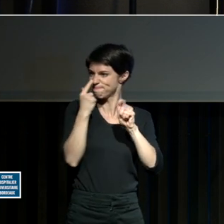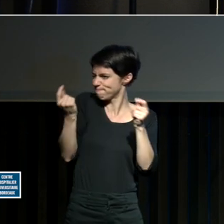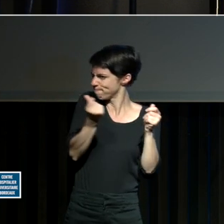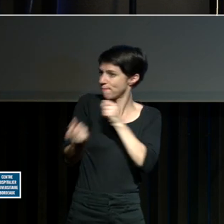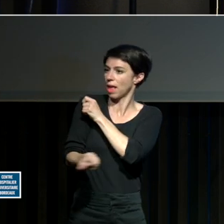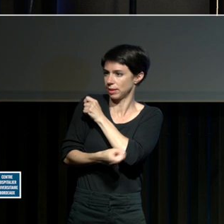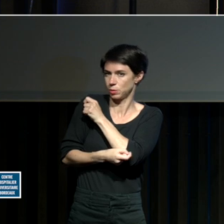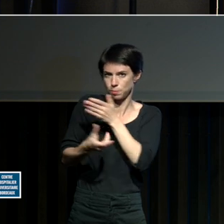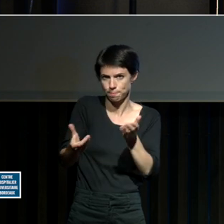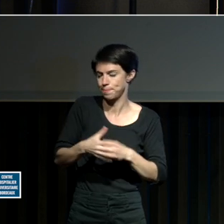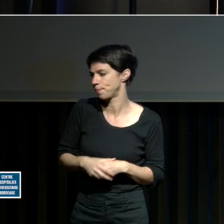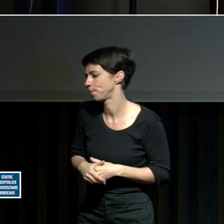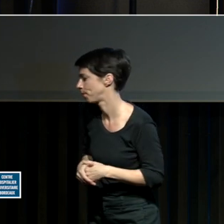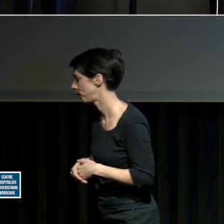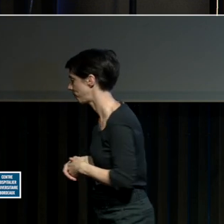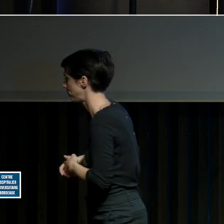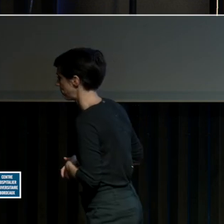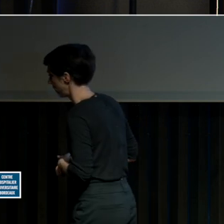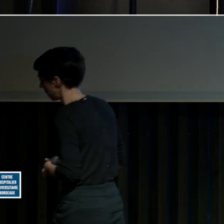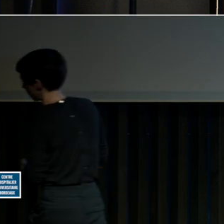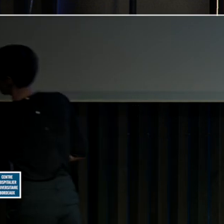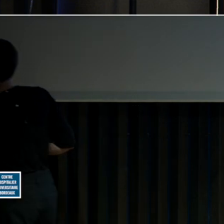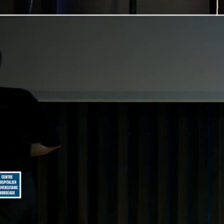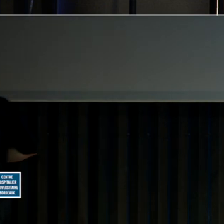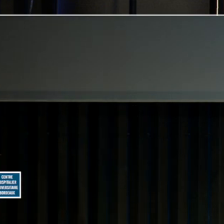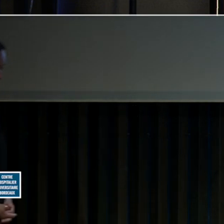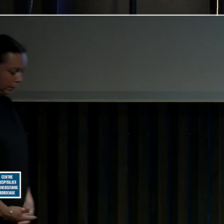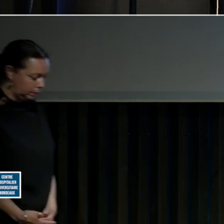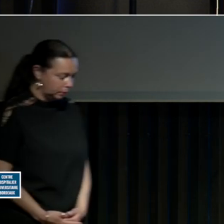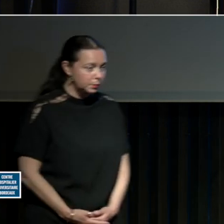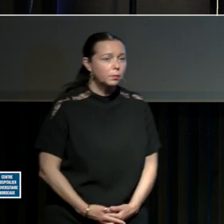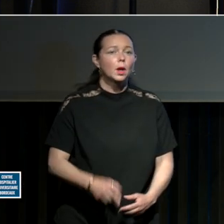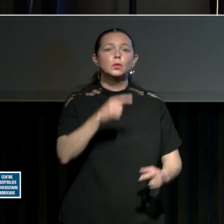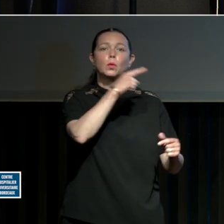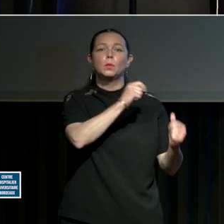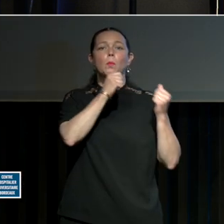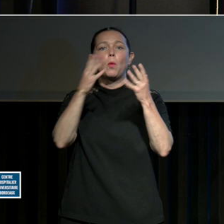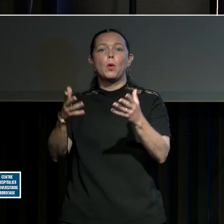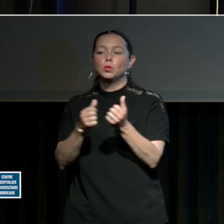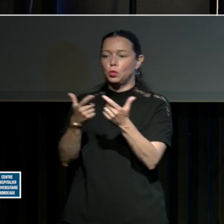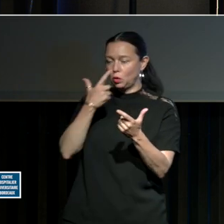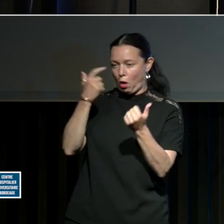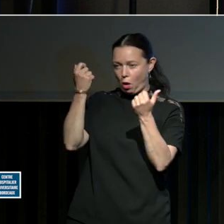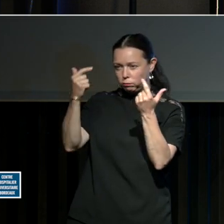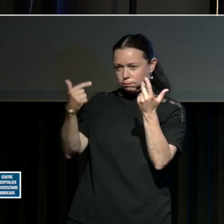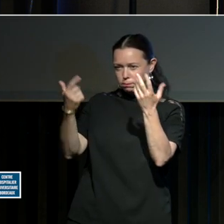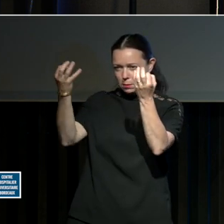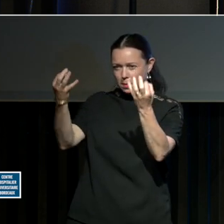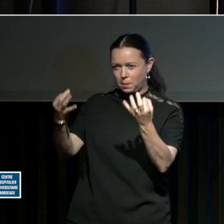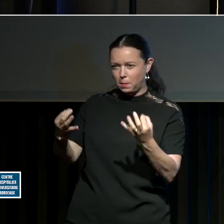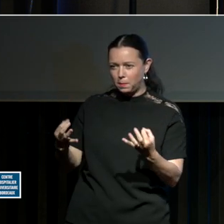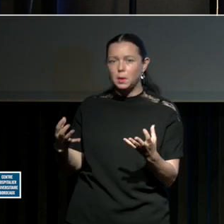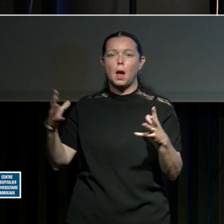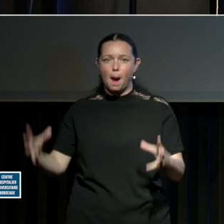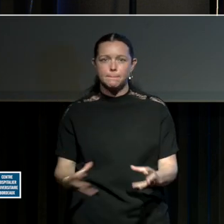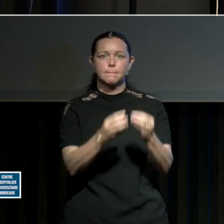de regrouper finalement plusieurs entités cliniques dans une même entité sur la base de ces caractéristiques